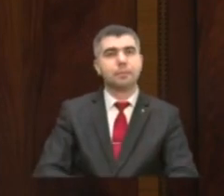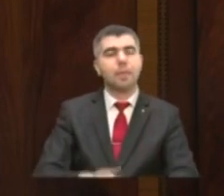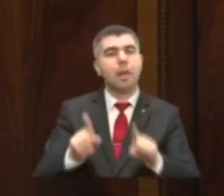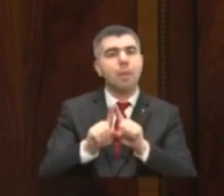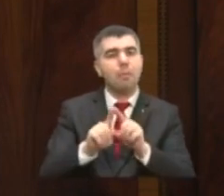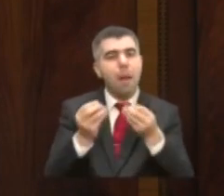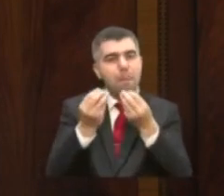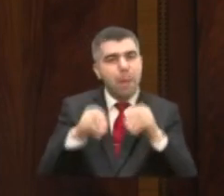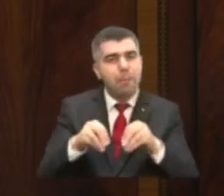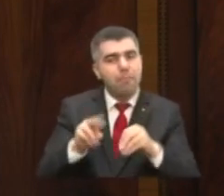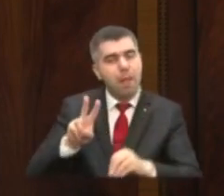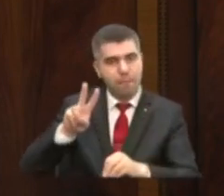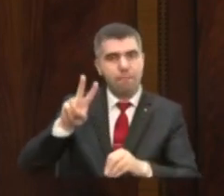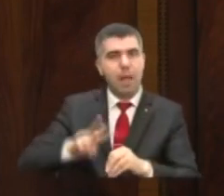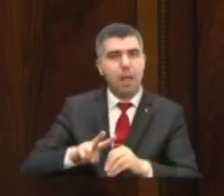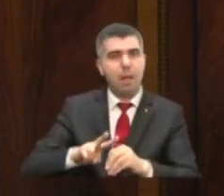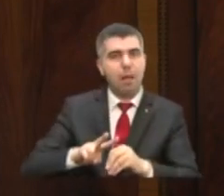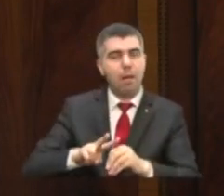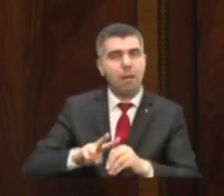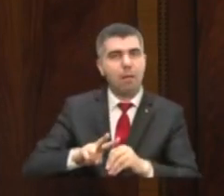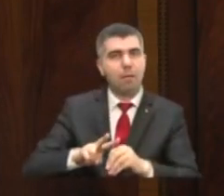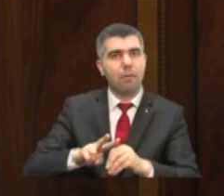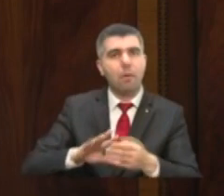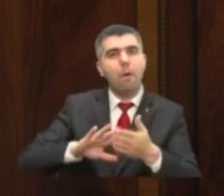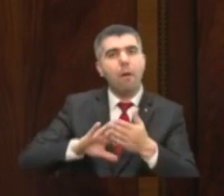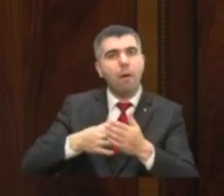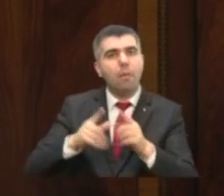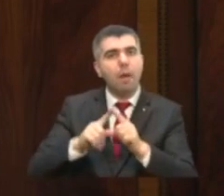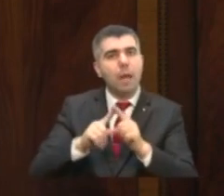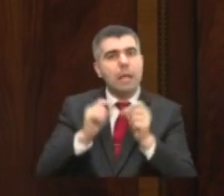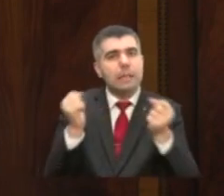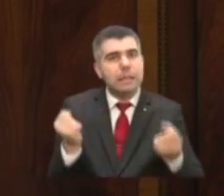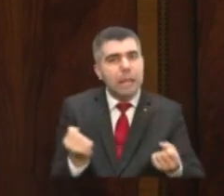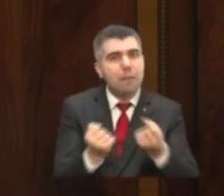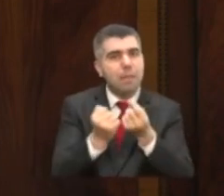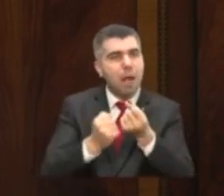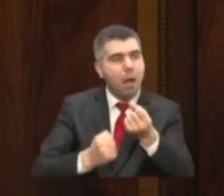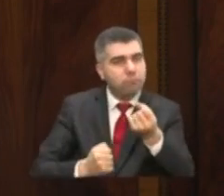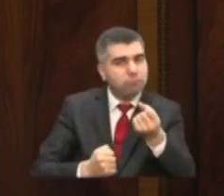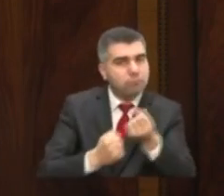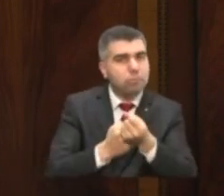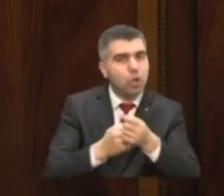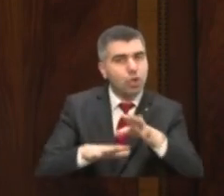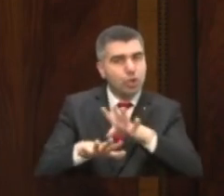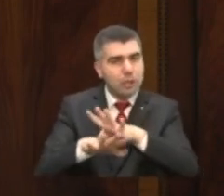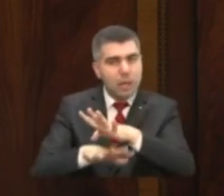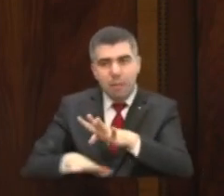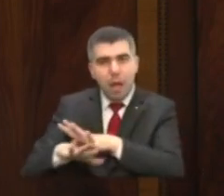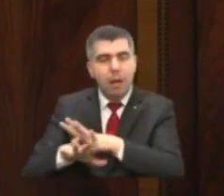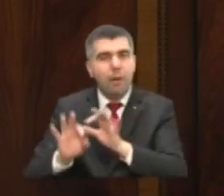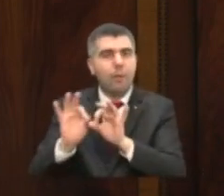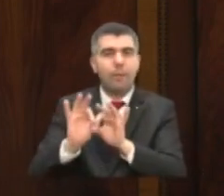فشل حقيقي وذريع في التنمية المنشودة، سواء على الشق الاجتماعي والشق الاقتصادي،